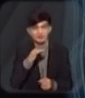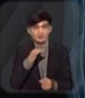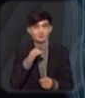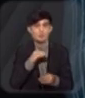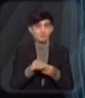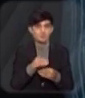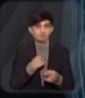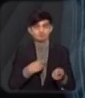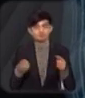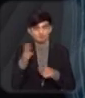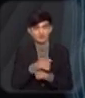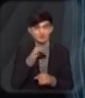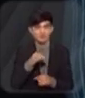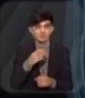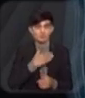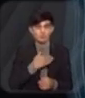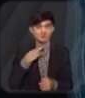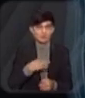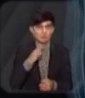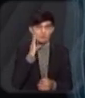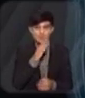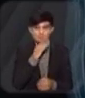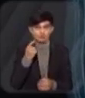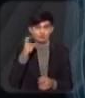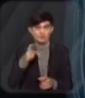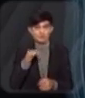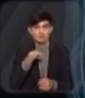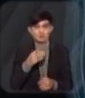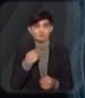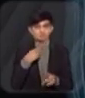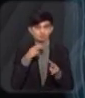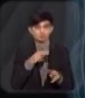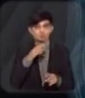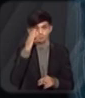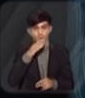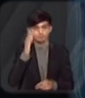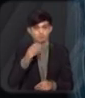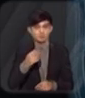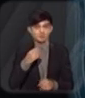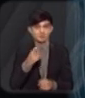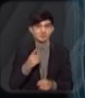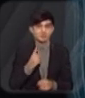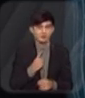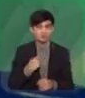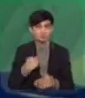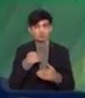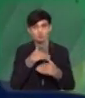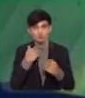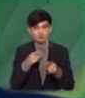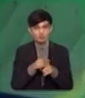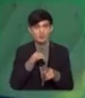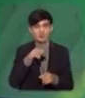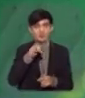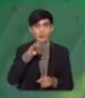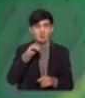тарту жасады. Ұлыма ана болатын адамды жолықтырдым. Өзімде жолдасымның балаларына пана боламын. Енді жалғыздықты көргім келмейді. Темірлан